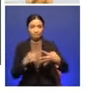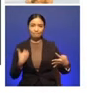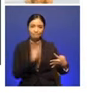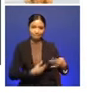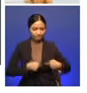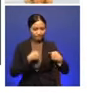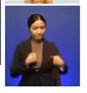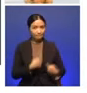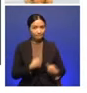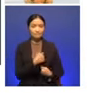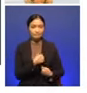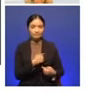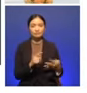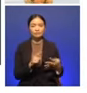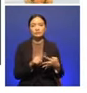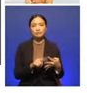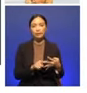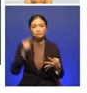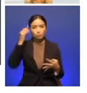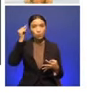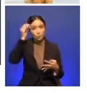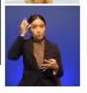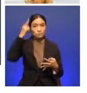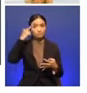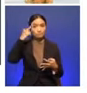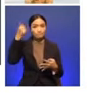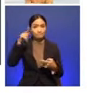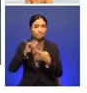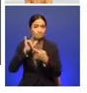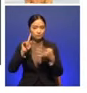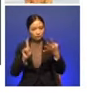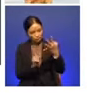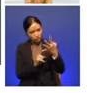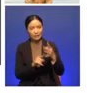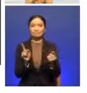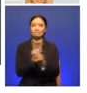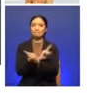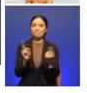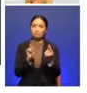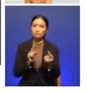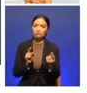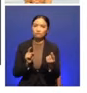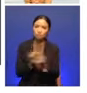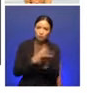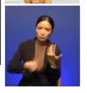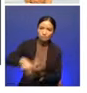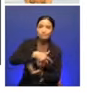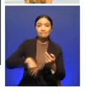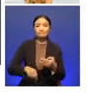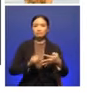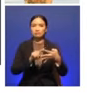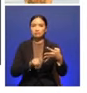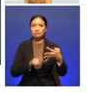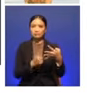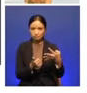ครับในเรื่องของสติปัญญาและการเข้าสังคมนะสำคัญมากนะครับในเรื่องการเข้าสังคมและส